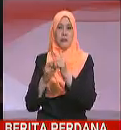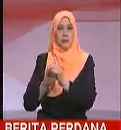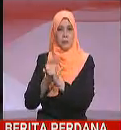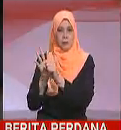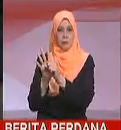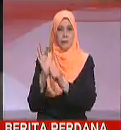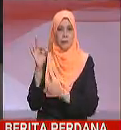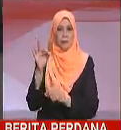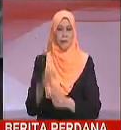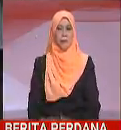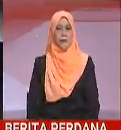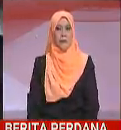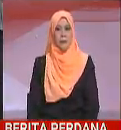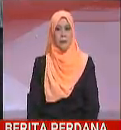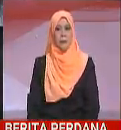komik